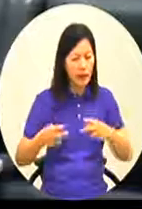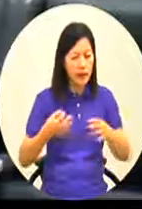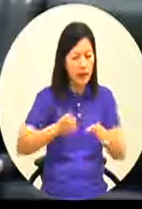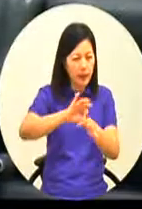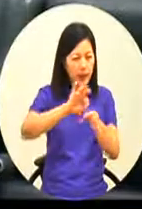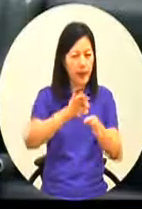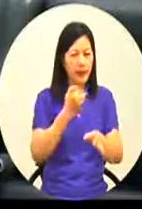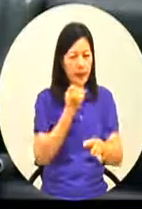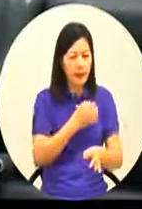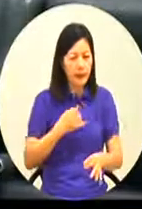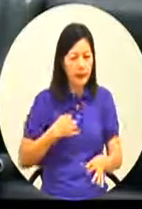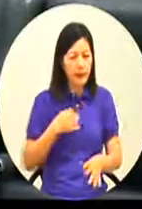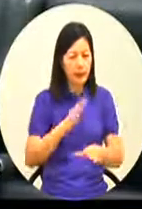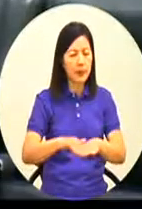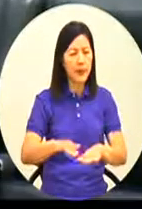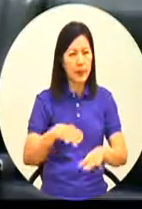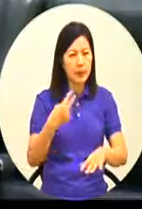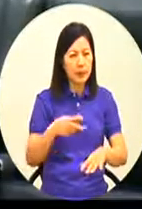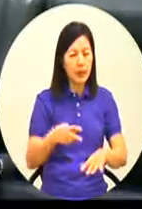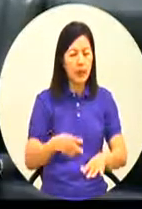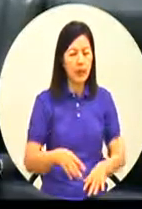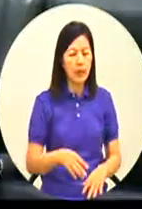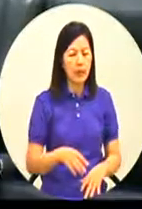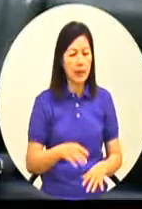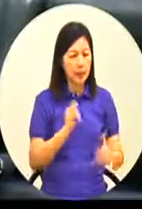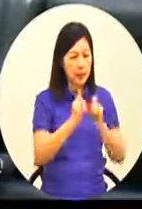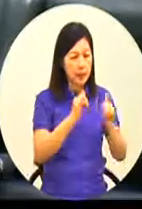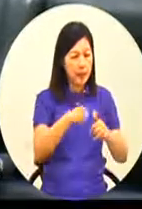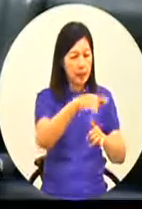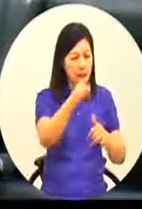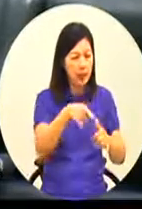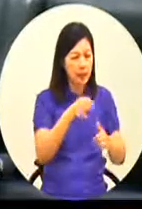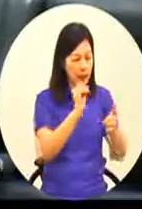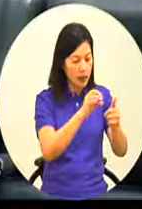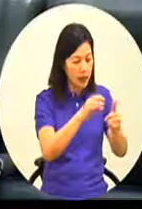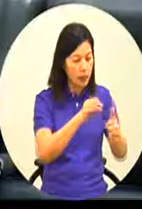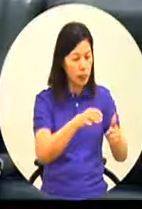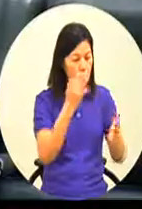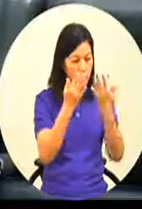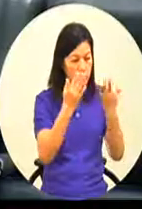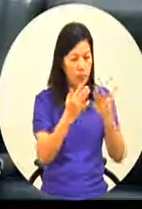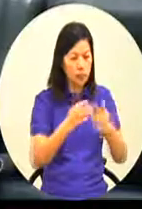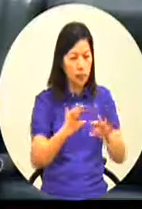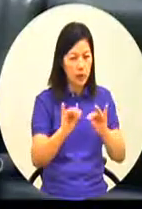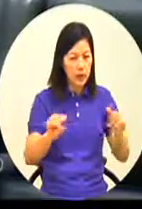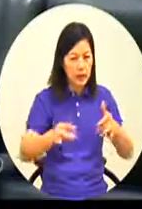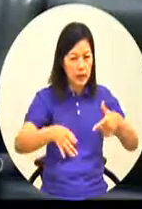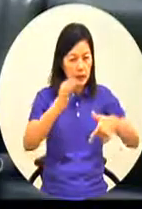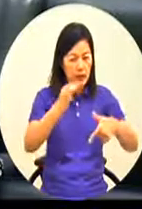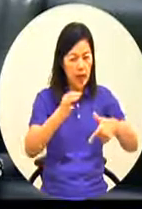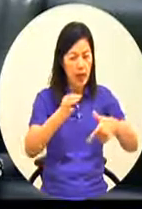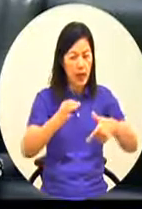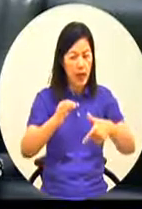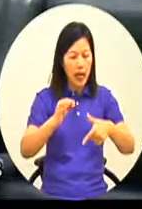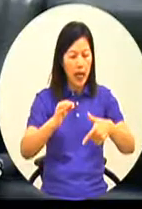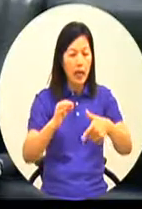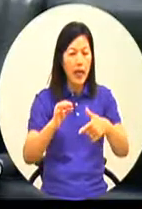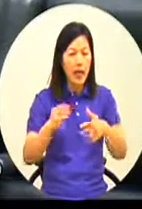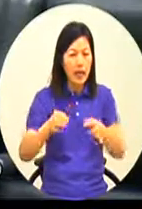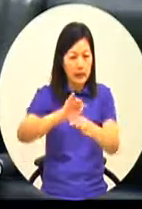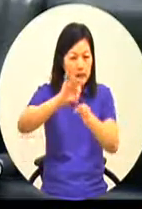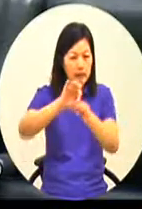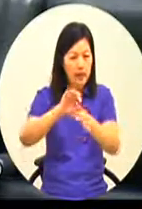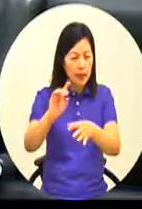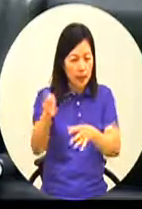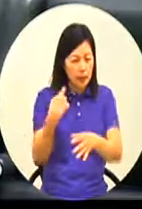部分，那我想是不是能够让市民朋友来了解说我们到底地价税的调涨是依据什么样的道理？难